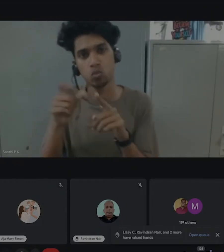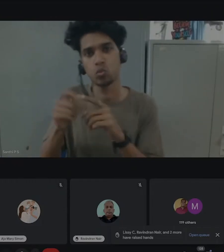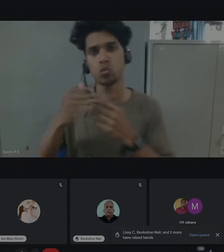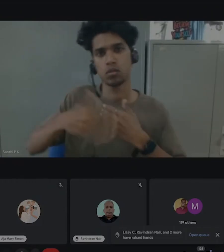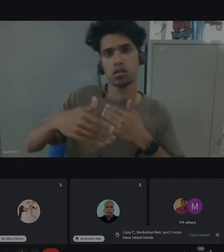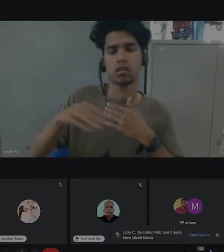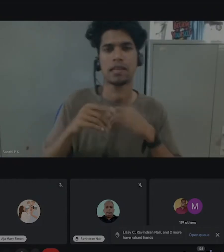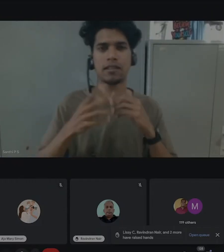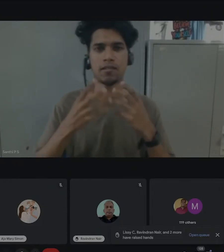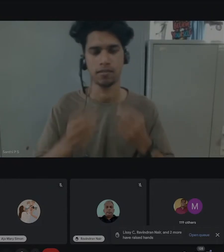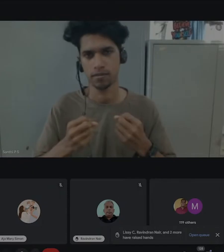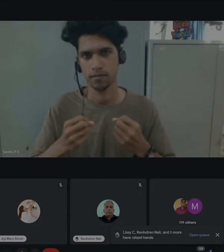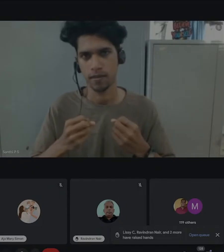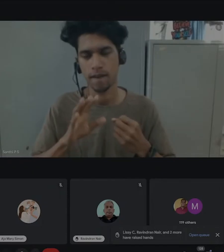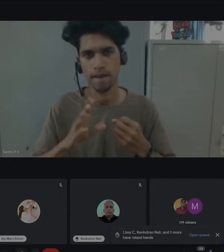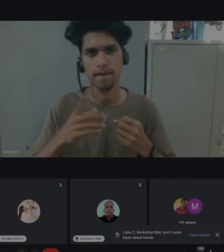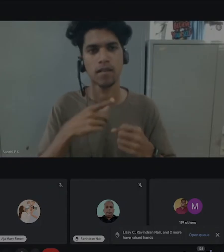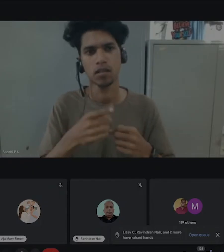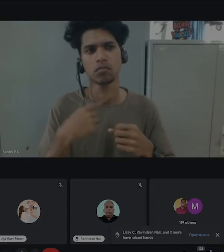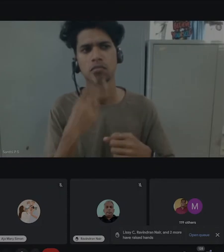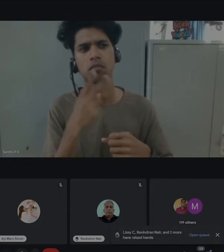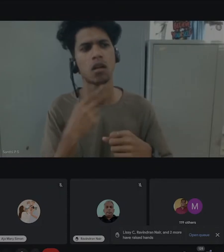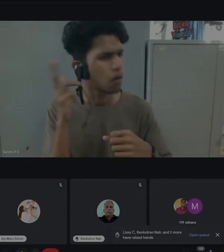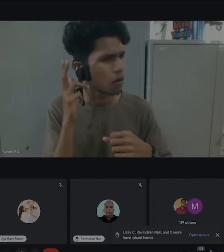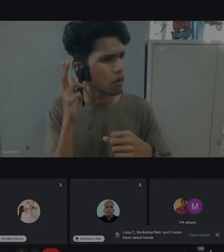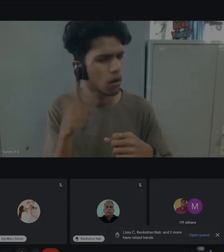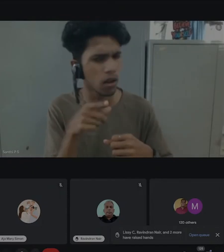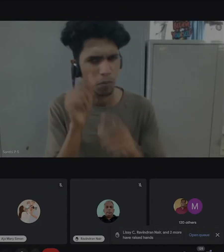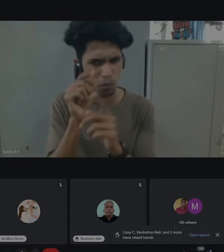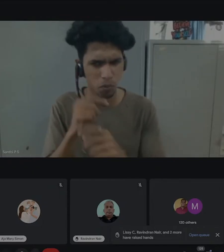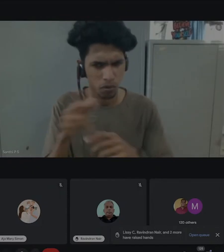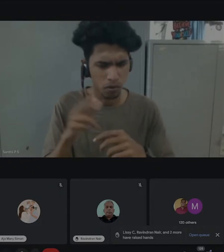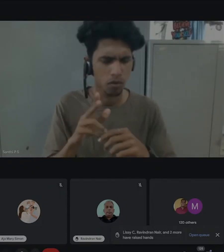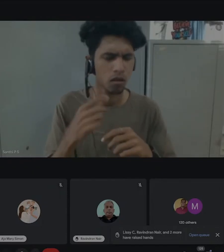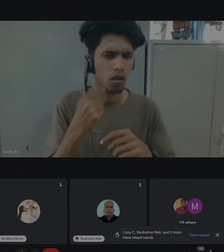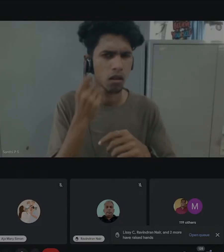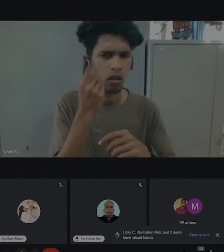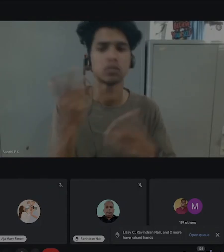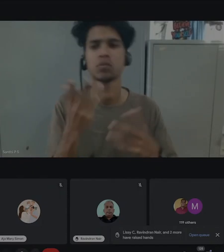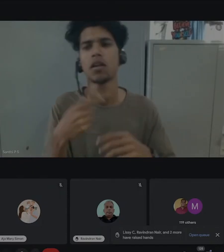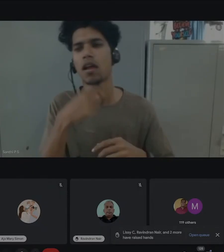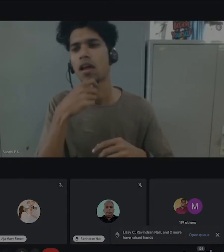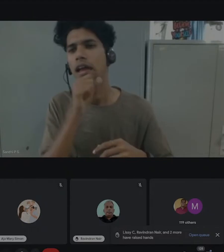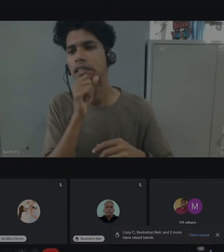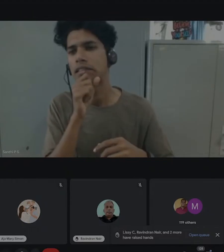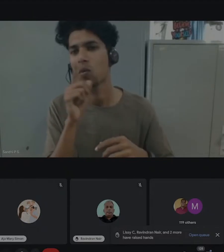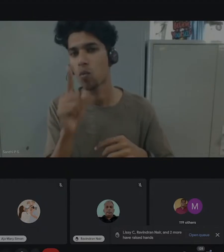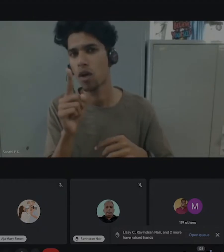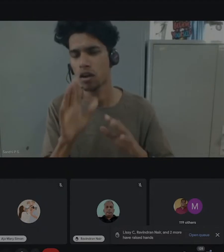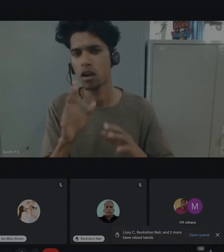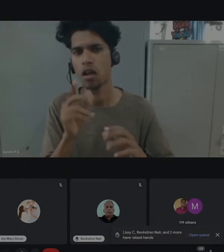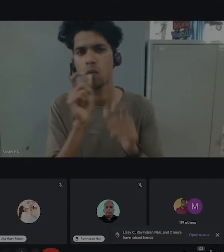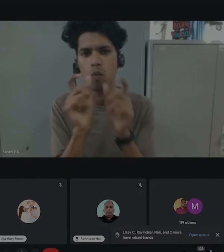കൊടുക്കേണ്ടി വരും എന്നാണ് എനിക്ക് കേട്ടിടത്തോളം മനസ്സിലാക്കാൻ സാധിക്കുന്നത്. കാര്യം 1 വയസ്സൊക്കെ ആകുമ്പോൾ തന്നെ കുഞ്ഞുങ്ങൾ 1-2 വാക്കുകളൊക്കെ പറഞ്ഞു തുടങ്ങേണ്ടതാണ്. പക്ഷെ ഇതിപ്പോ കുഞ്ഞിന്